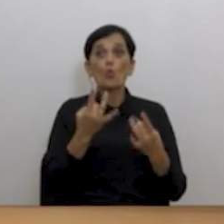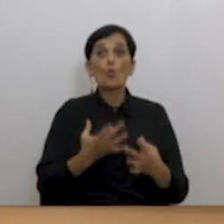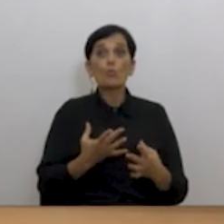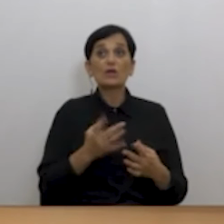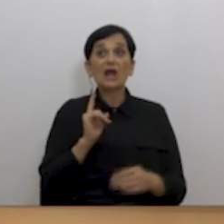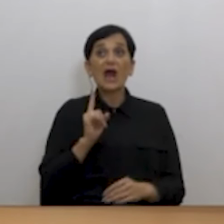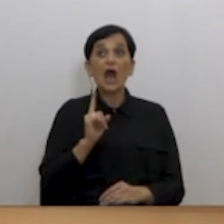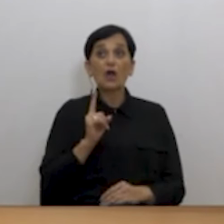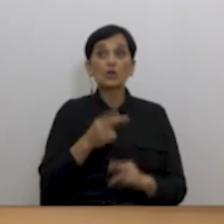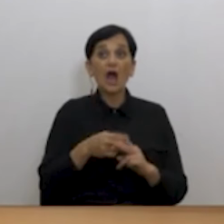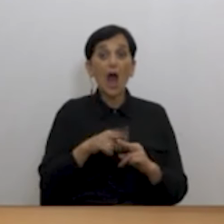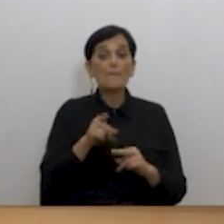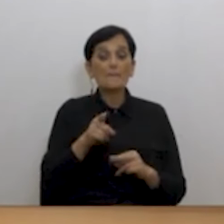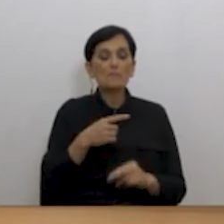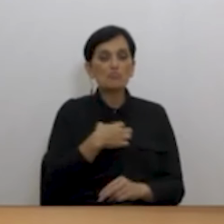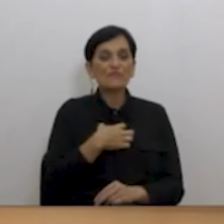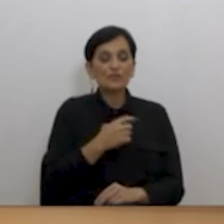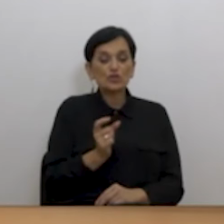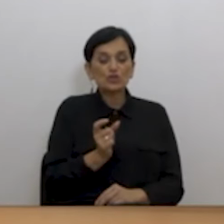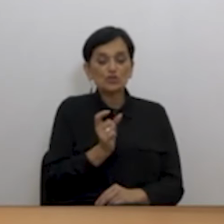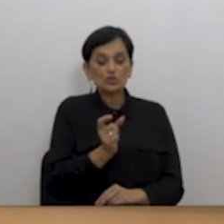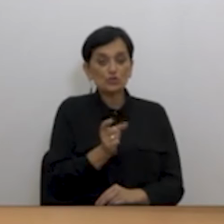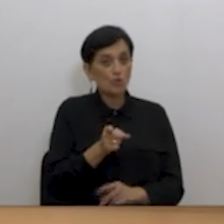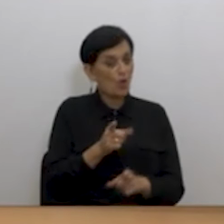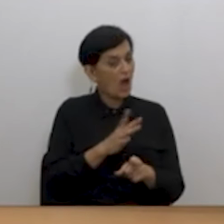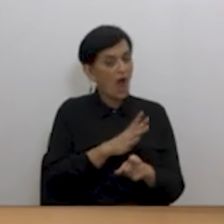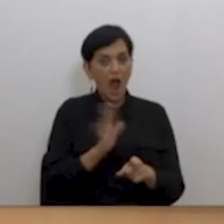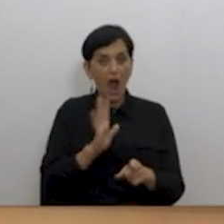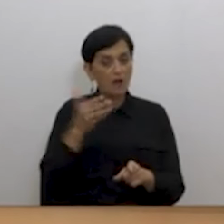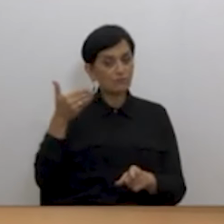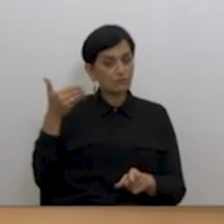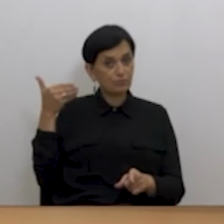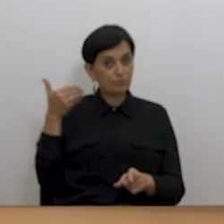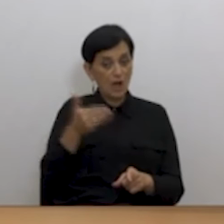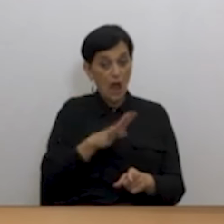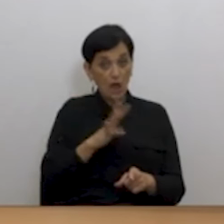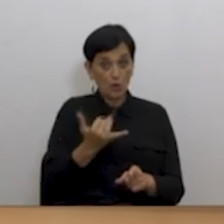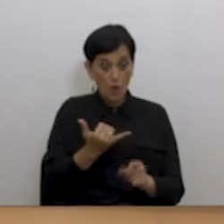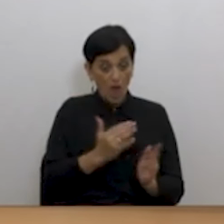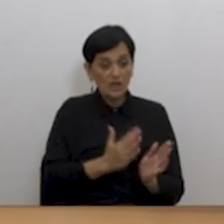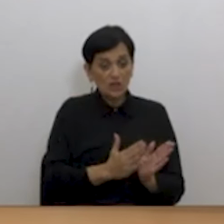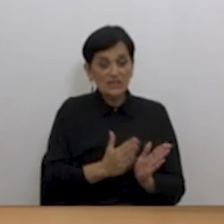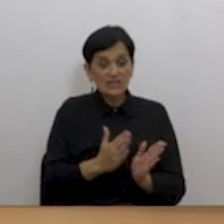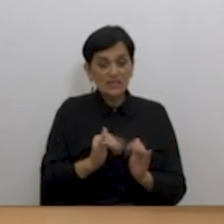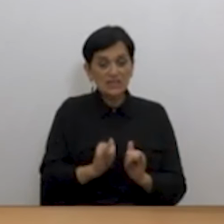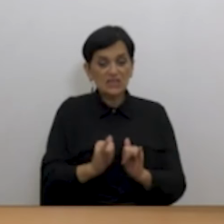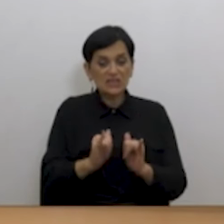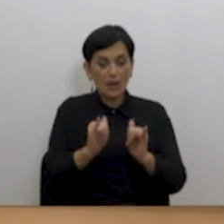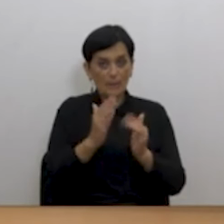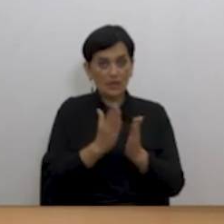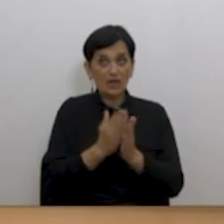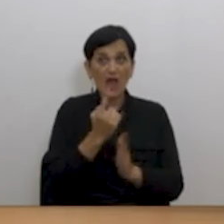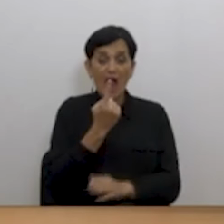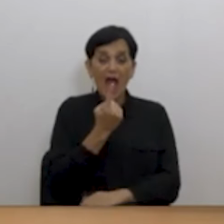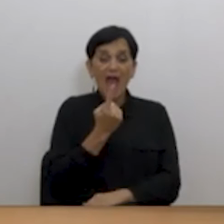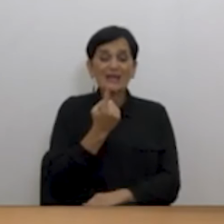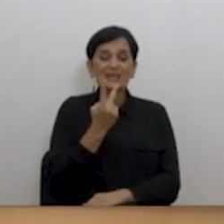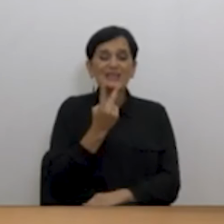am nuansa atmisholoba ro ariqo es qvelaperi da akhla dinamika ari iseti ro sheileba 1 da